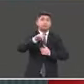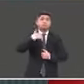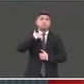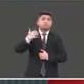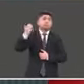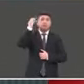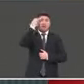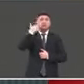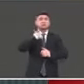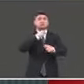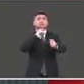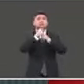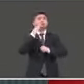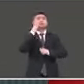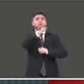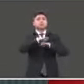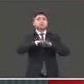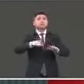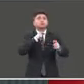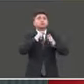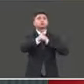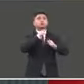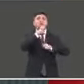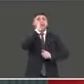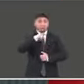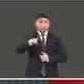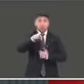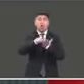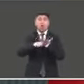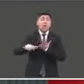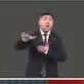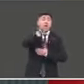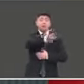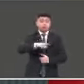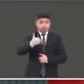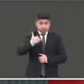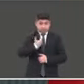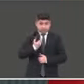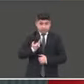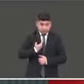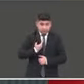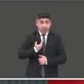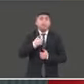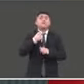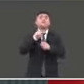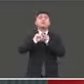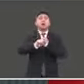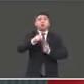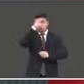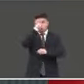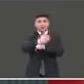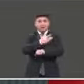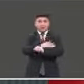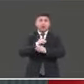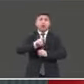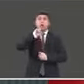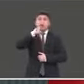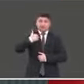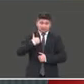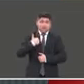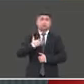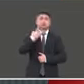başmüzakereci müzakerecimiz eve diğer herkese şu bu ve ülkem adına teşekkür